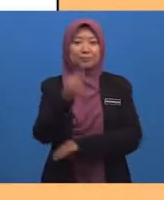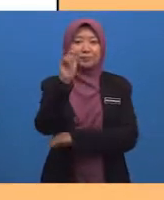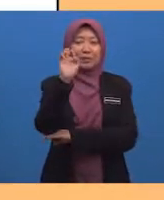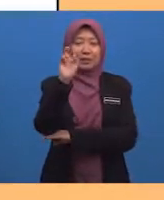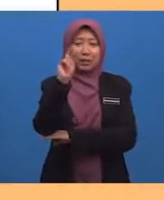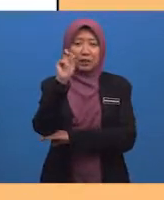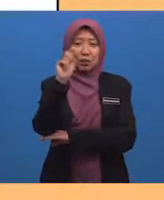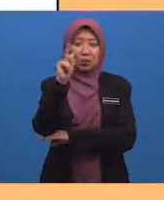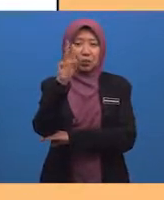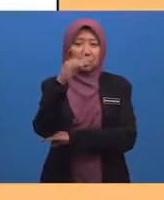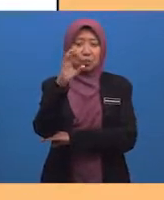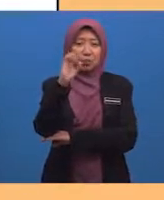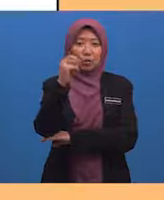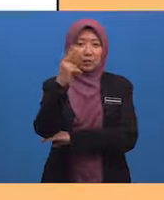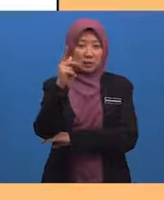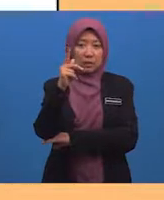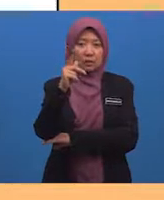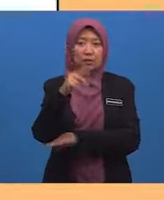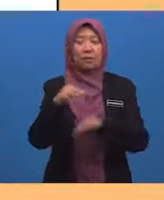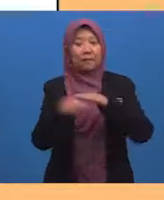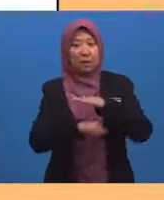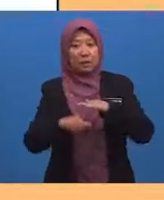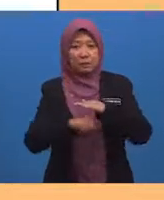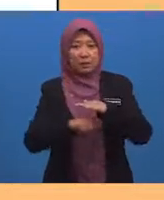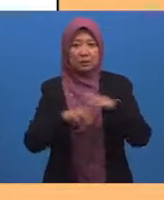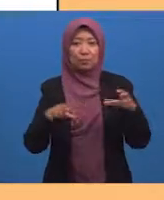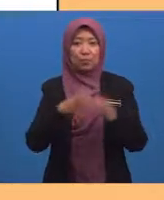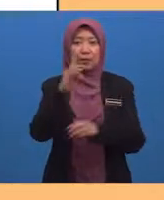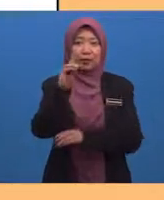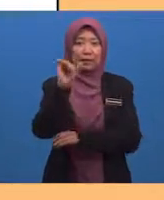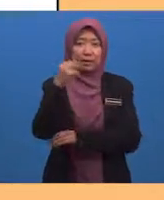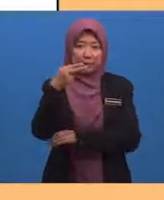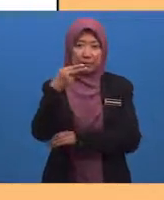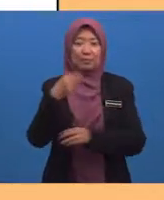Tengku Cik Muhammad Amin merupakan pengasas kepada penubuhan Dayah.